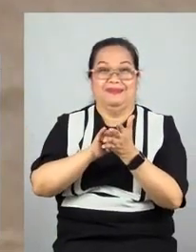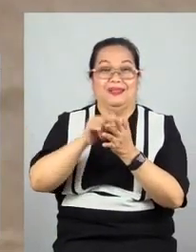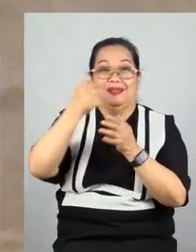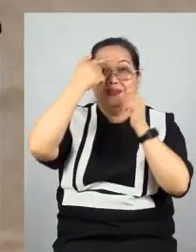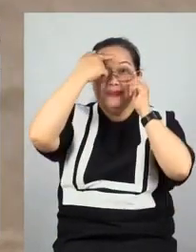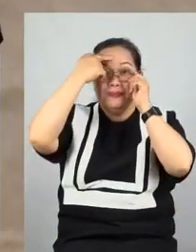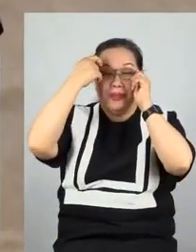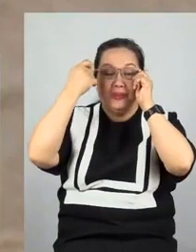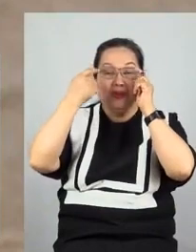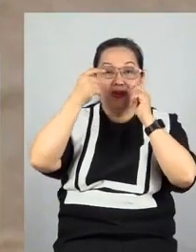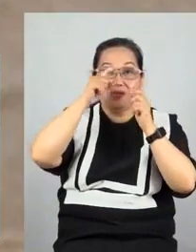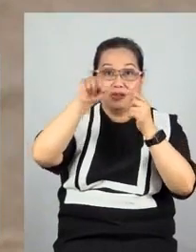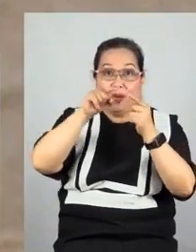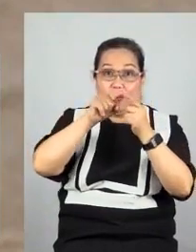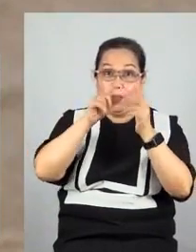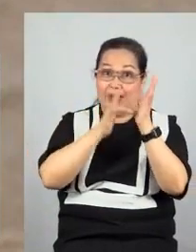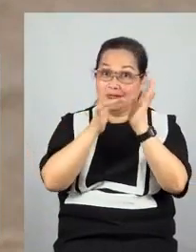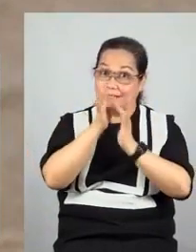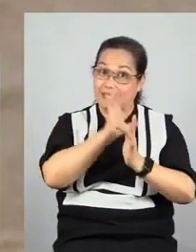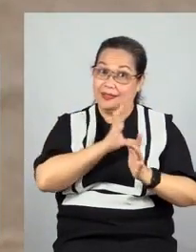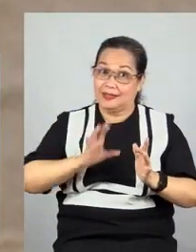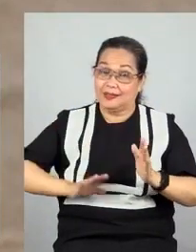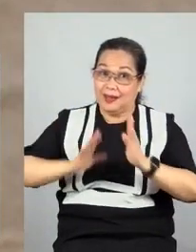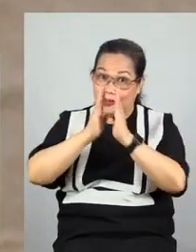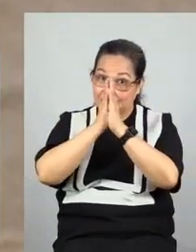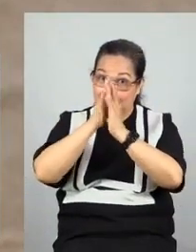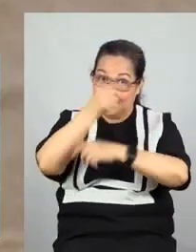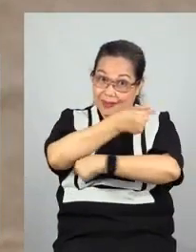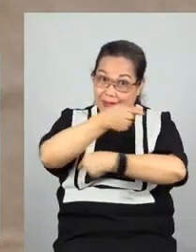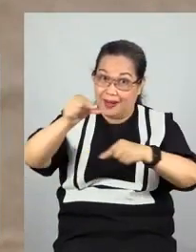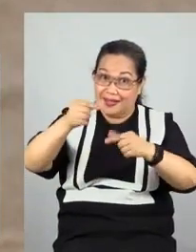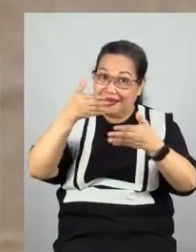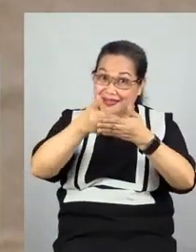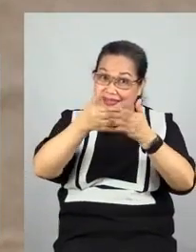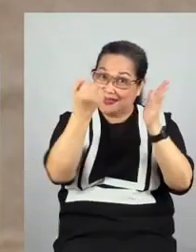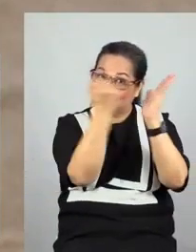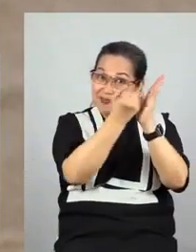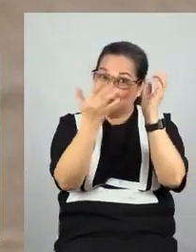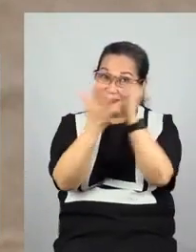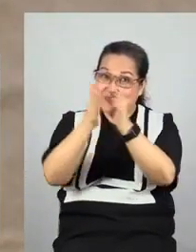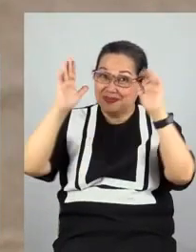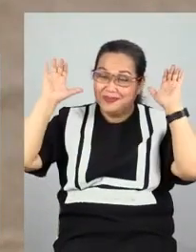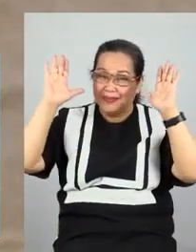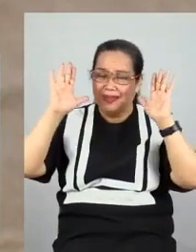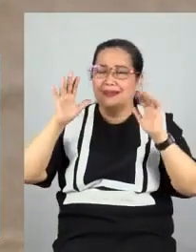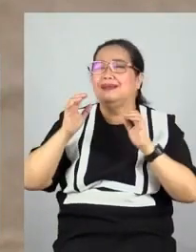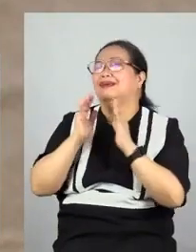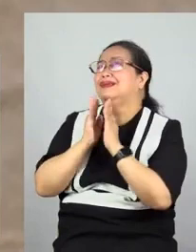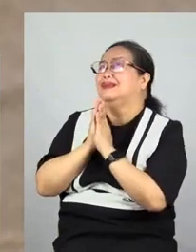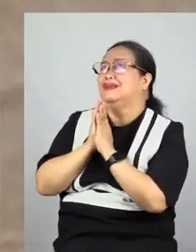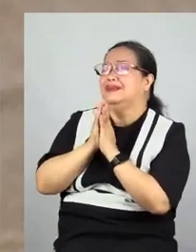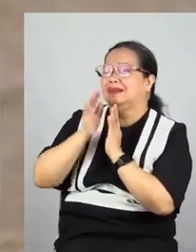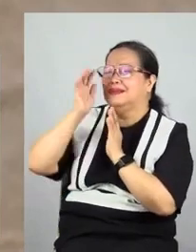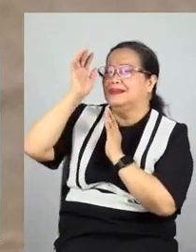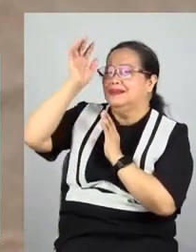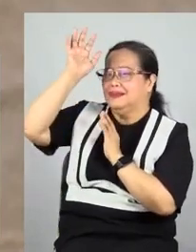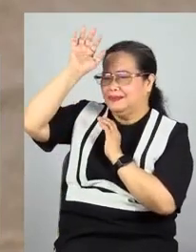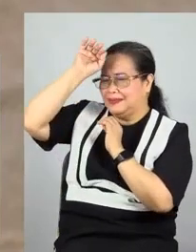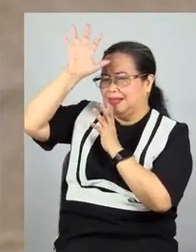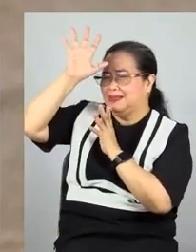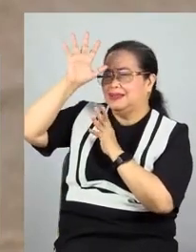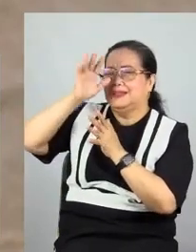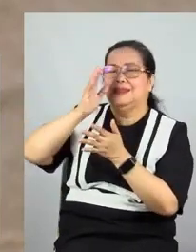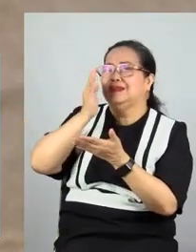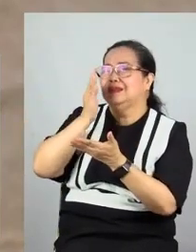Sapagkat nung nananalangin siya sa Garden of Gethsemane, ang sabi niya, "My Father, if it be possible, let this cup pass from